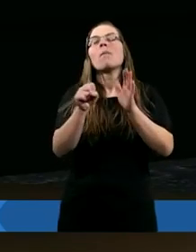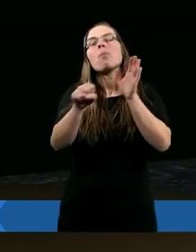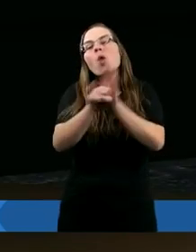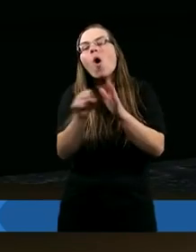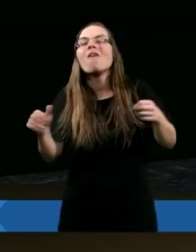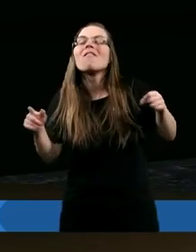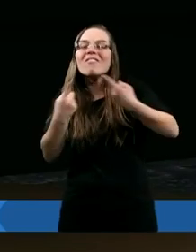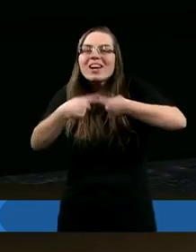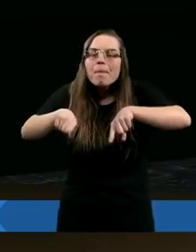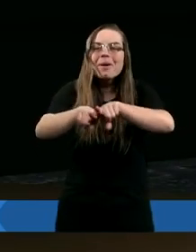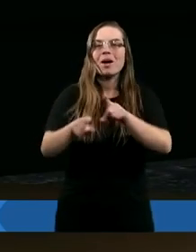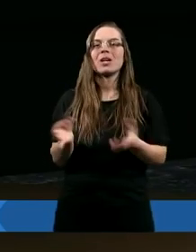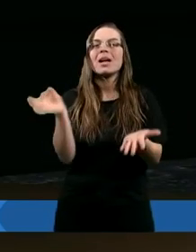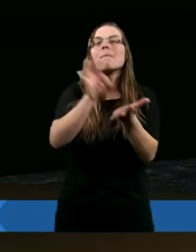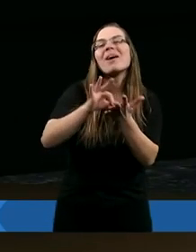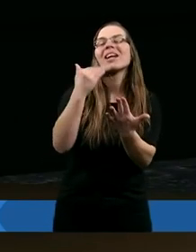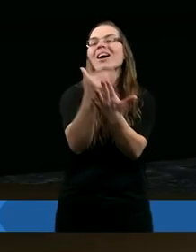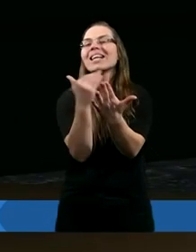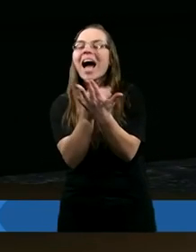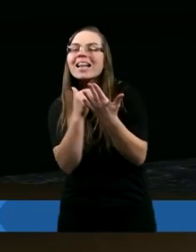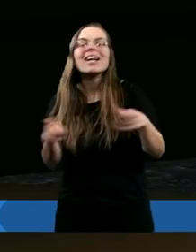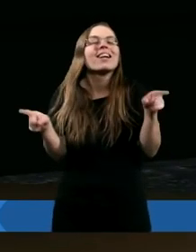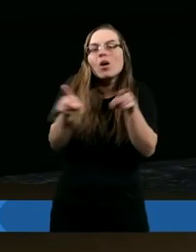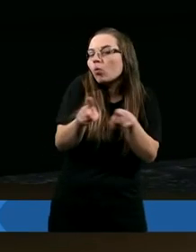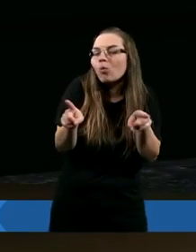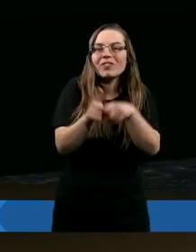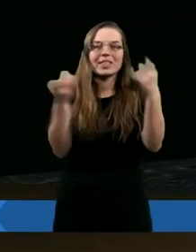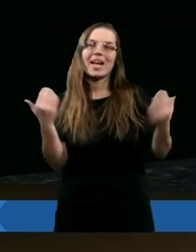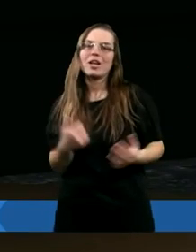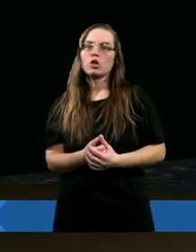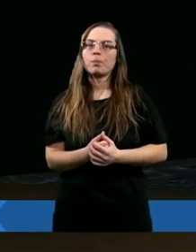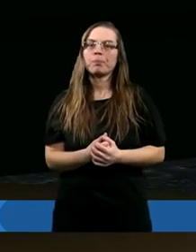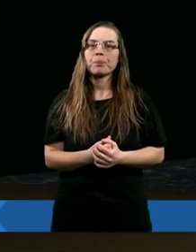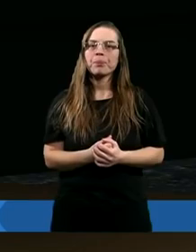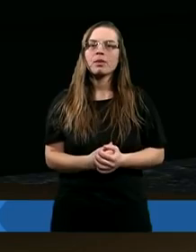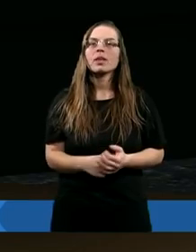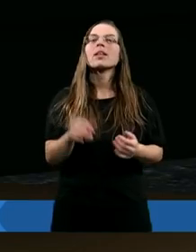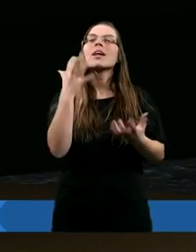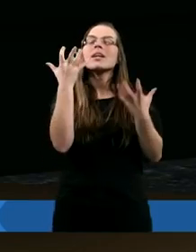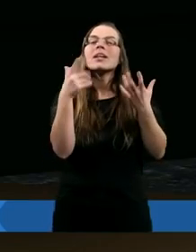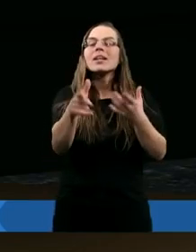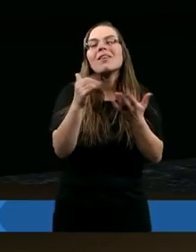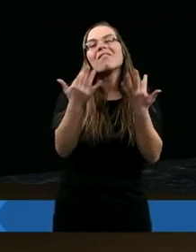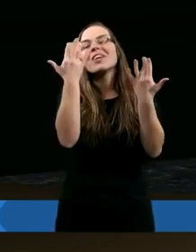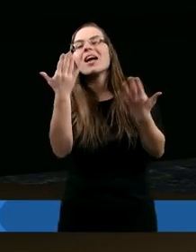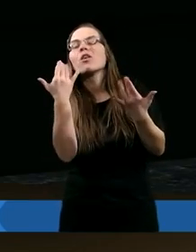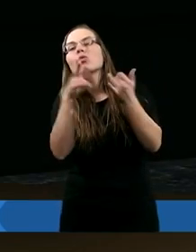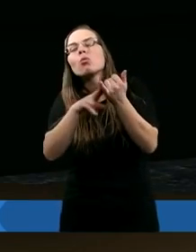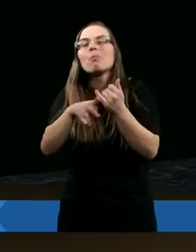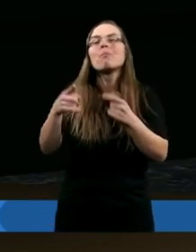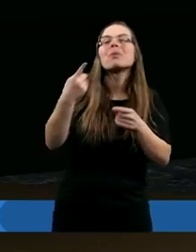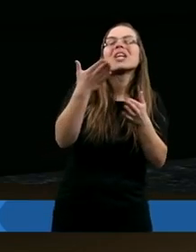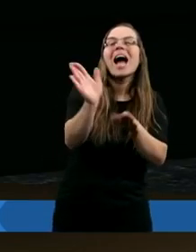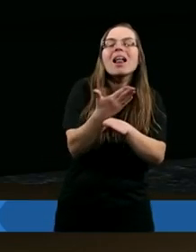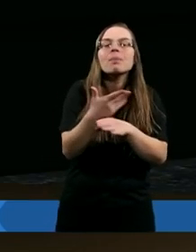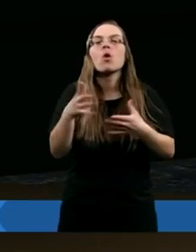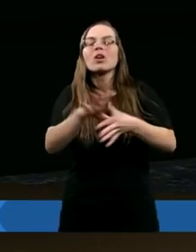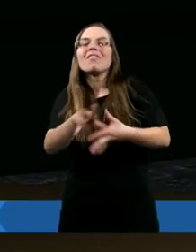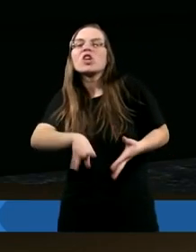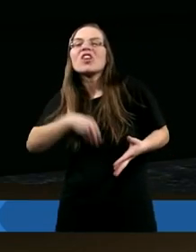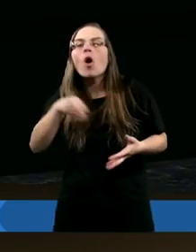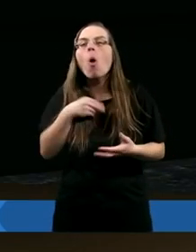wypełnienia pewnego zadania również. Były przedmioty w